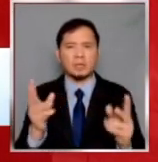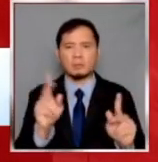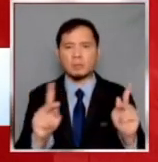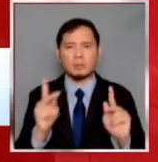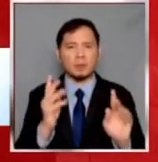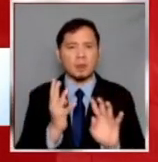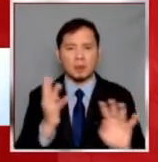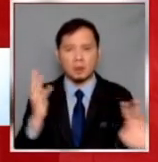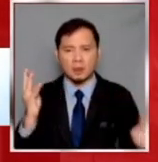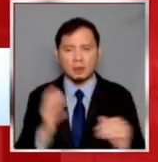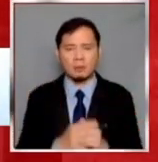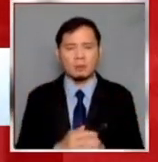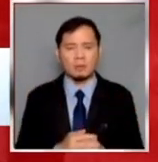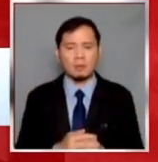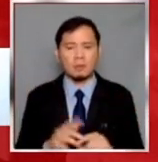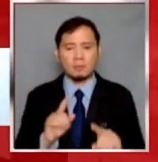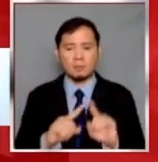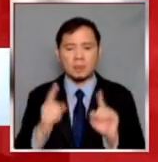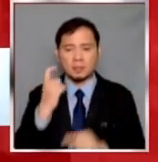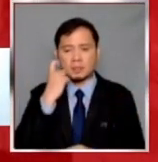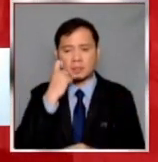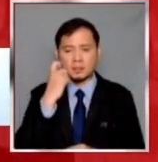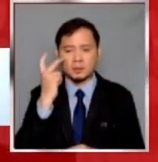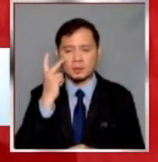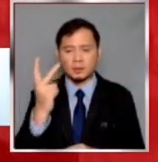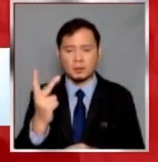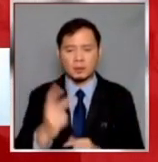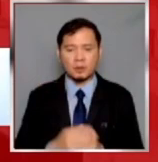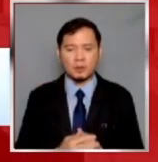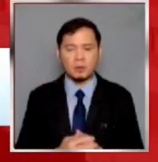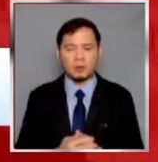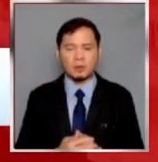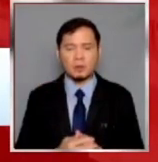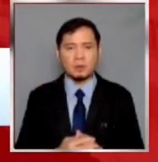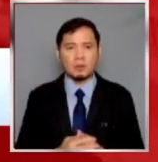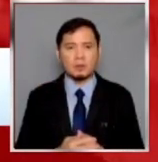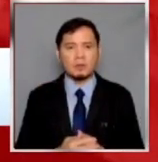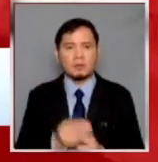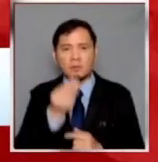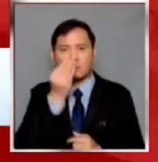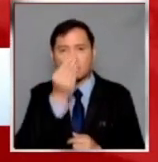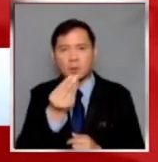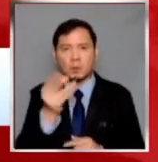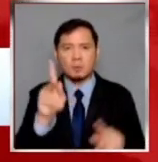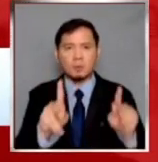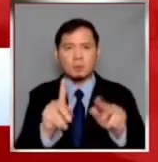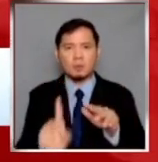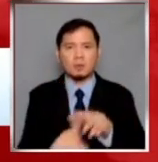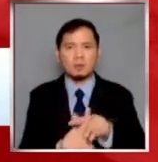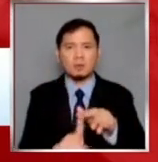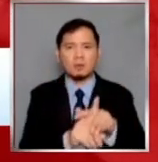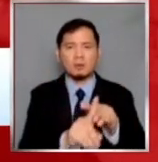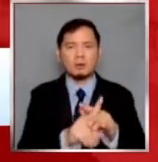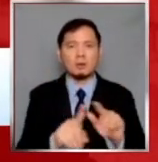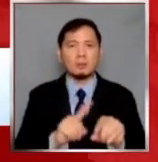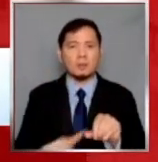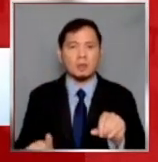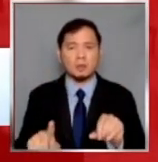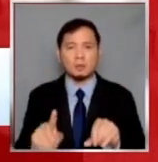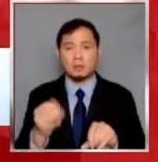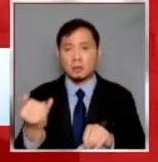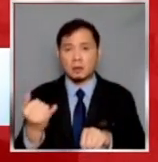alas 7 na ng umaga, unti-unti na yung mga taong dumarating sa mga presinto nila. Pero maganda lang dito sa